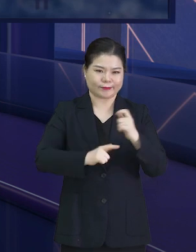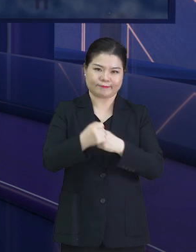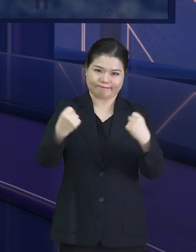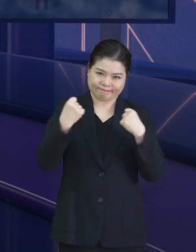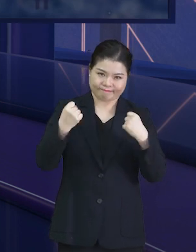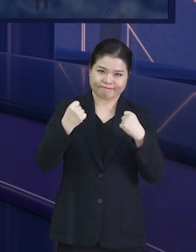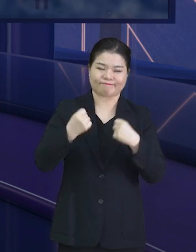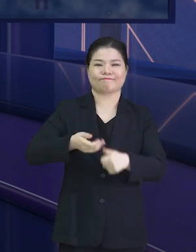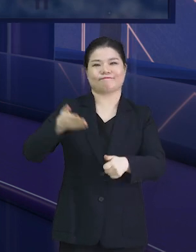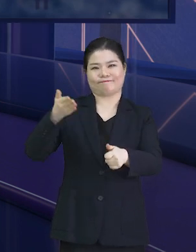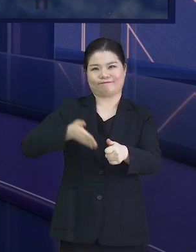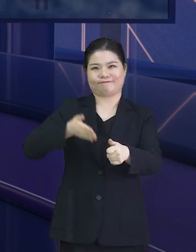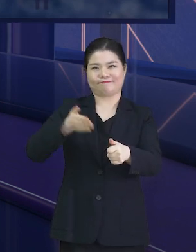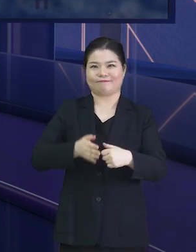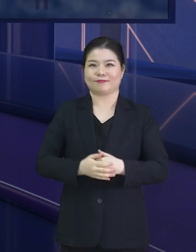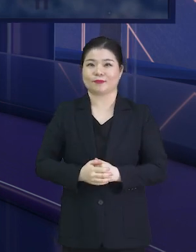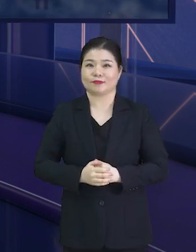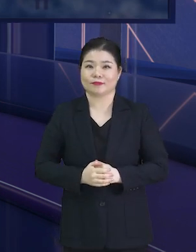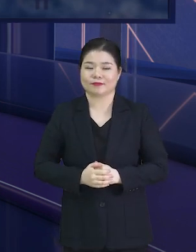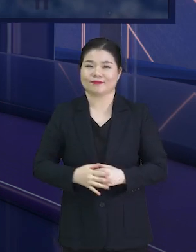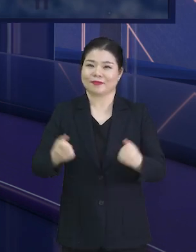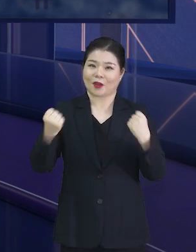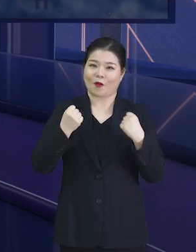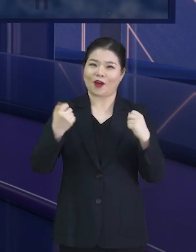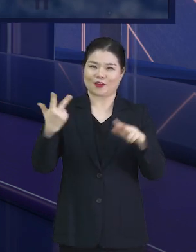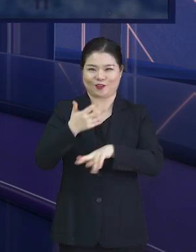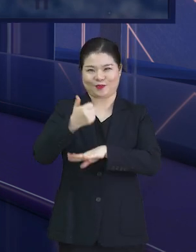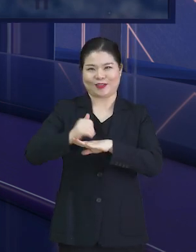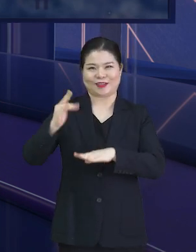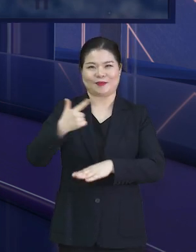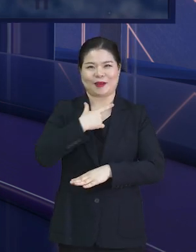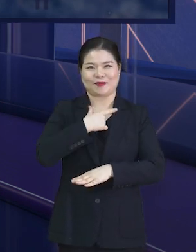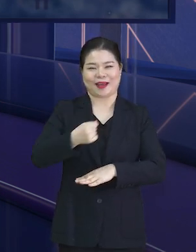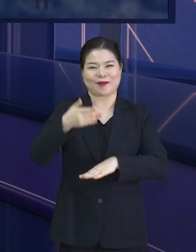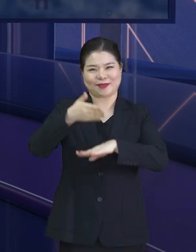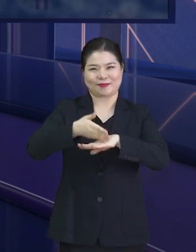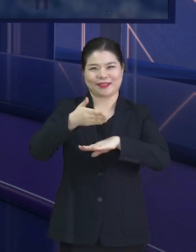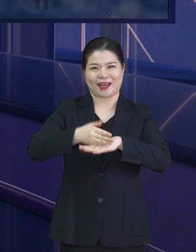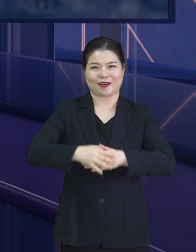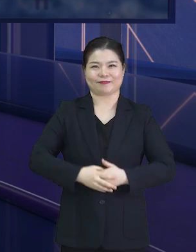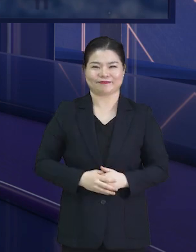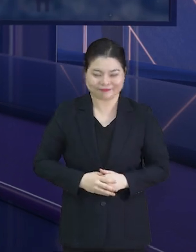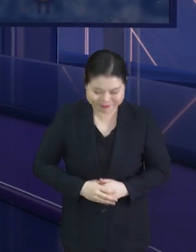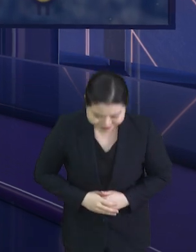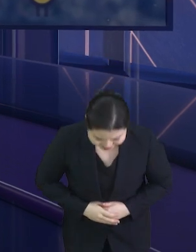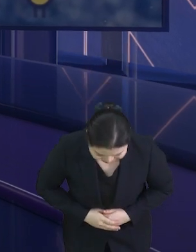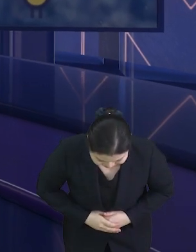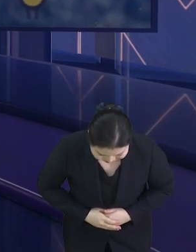힘을 내주실 것을 당부드립니다. 건강한 주말 보내시기 바랍니다. 감사합니다.